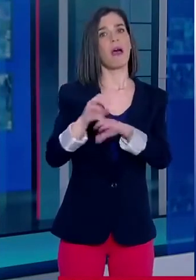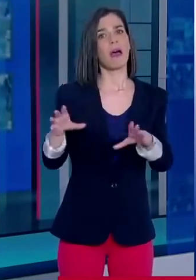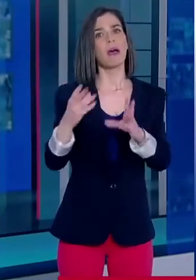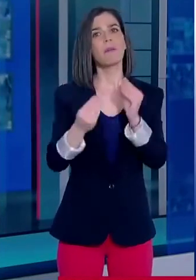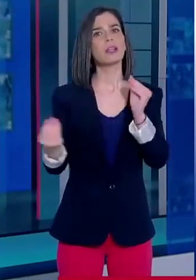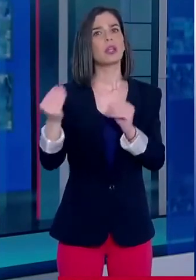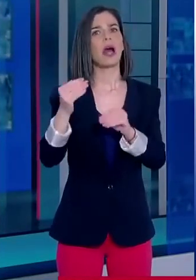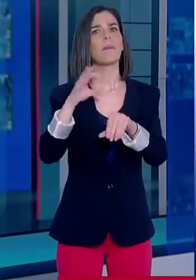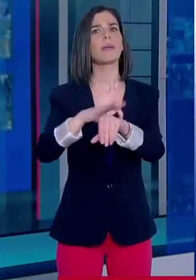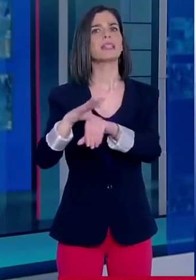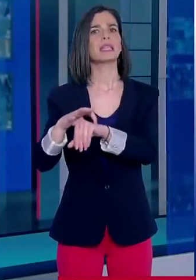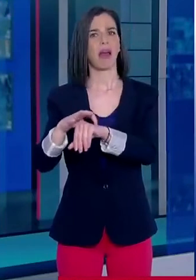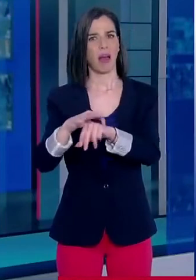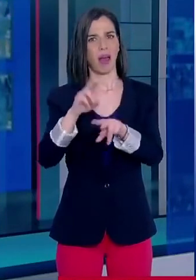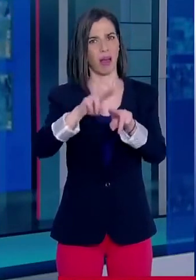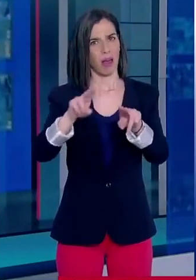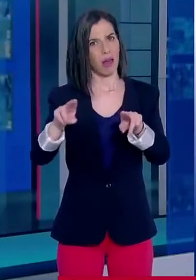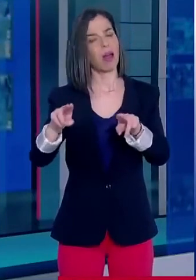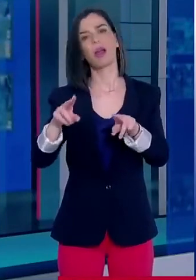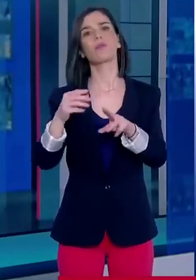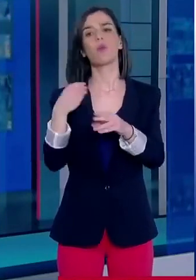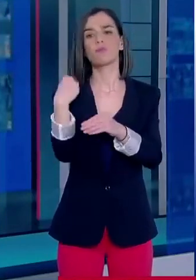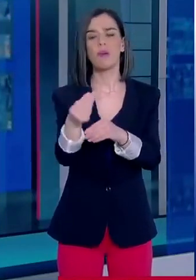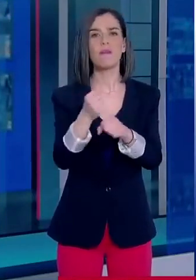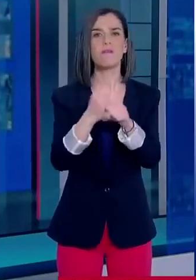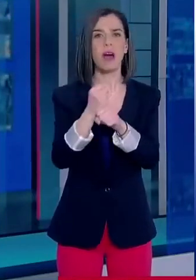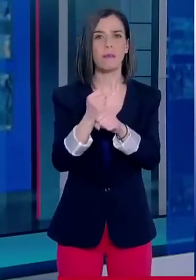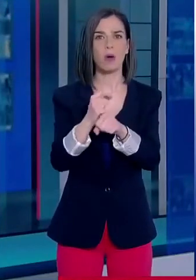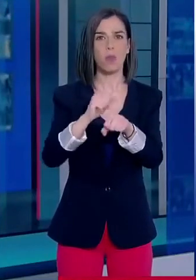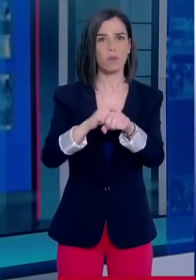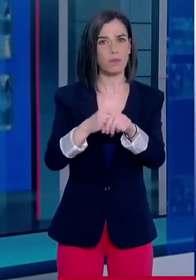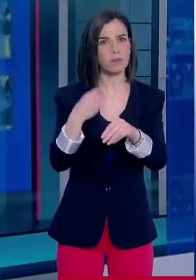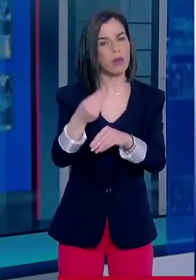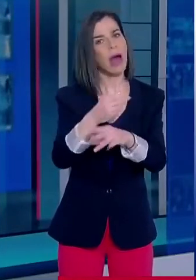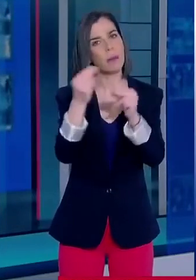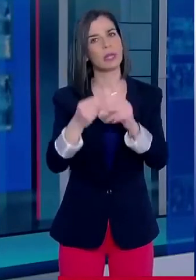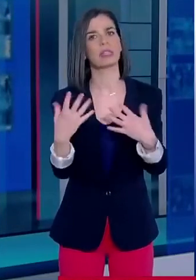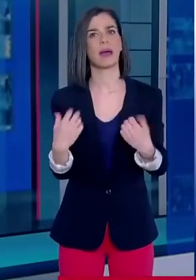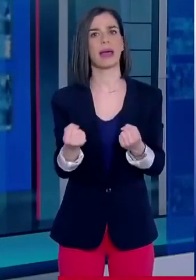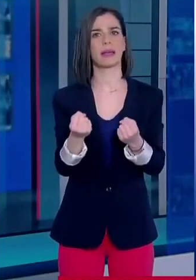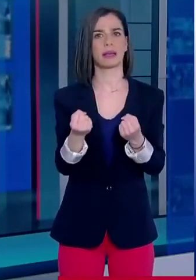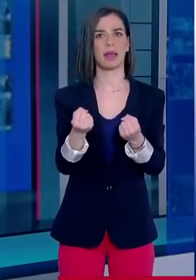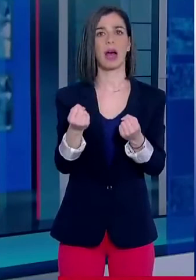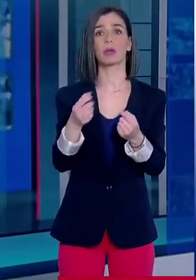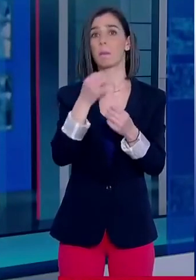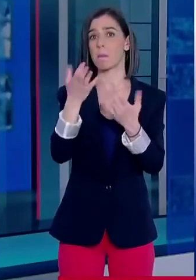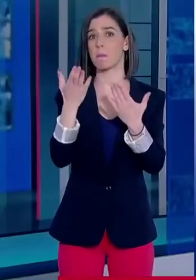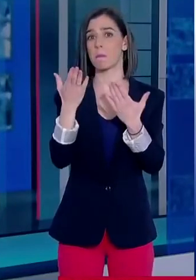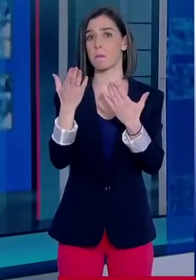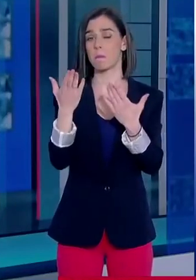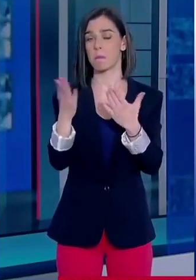ακόμα περισσότερα περιστατικά που δόθηκε το φάρμακο έγκαιρα και έχει ακόμα καλύτερα αποτελέσματα από αυτά που είχε ανακοινώσει. Παρ' όλα